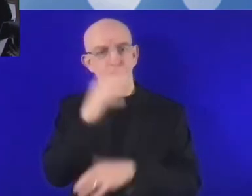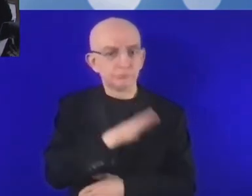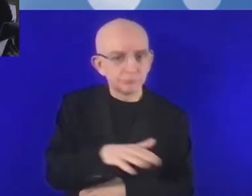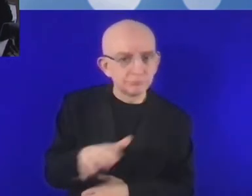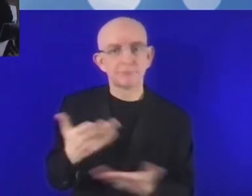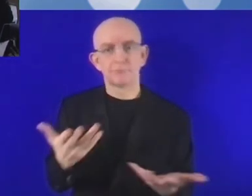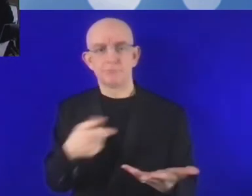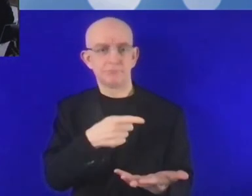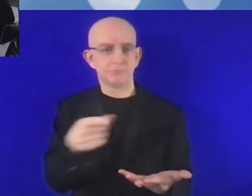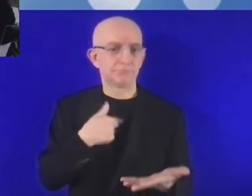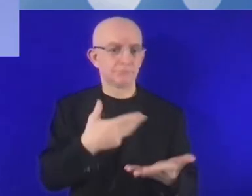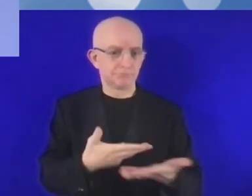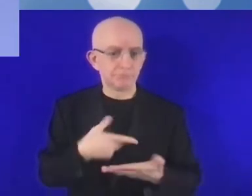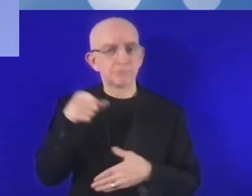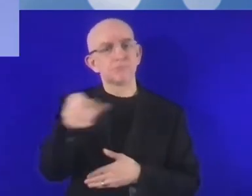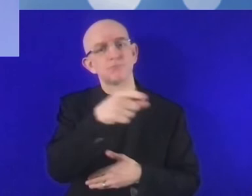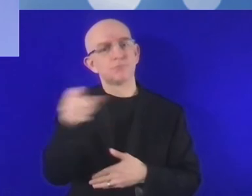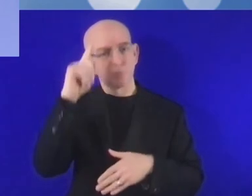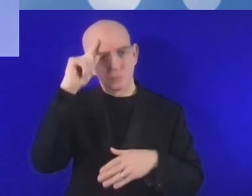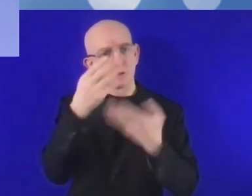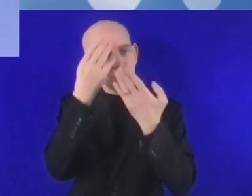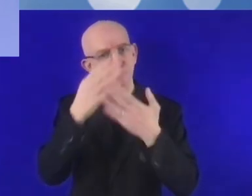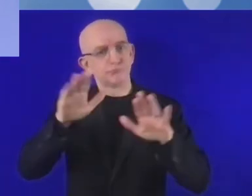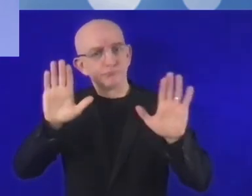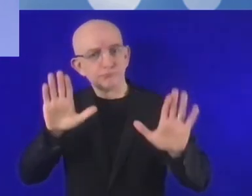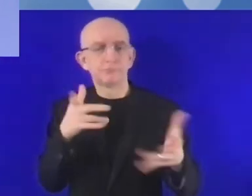يشير إلى الفنون. ويجب